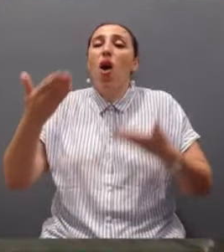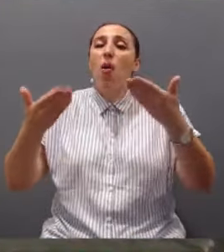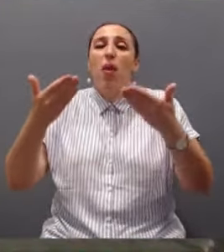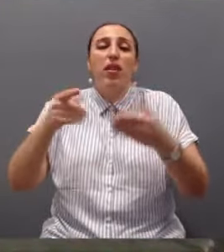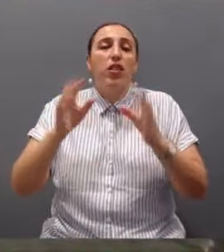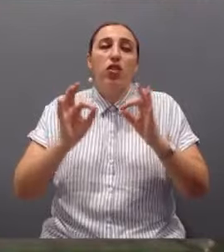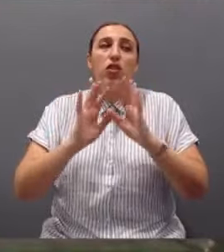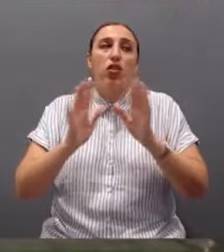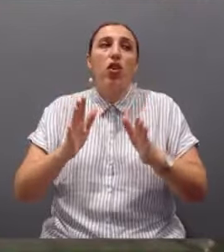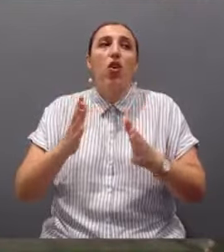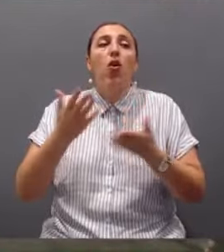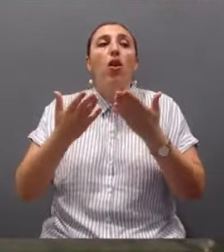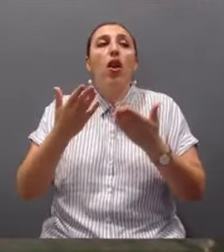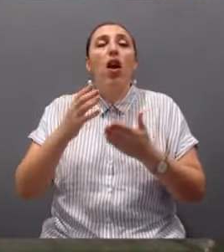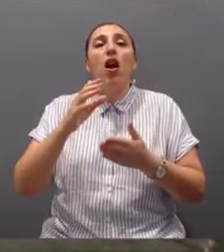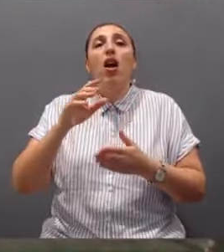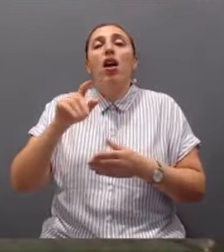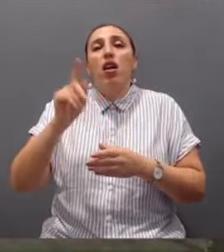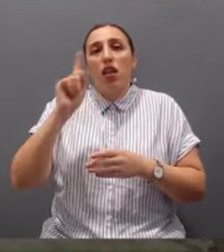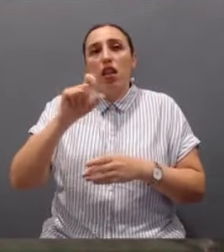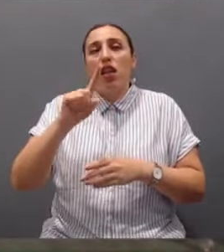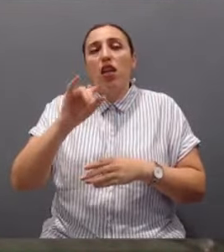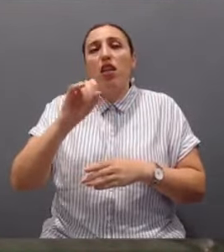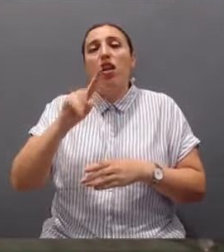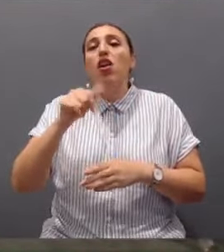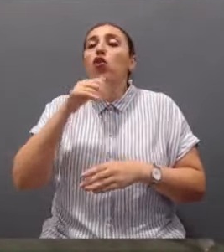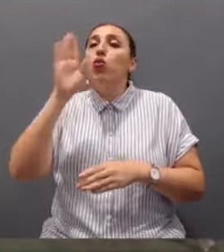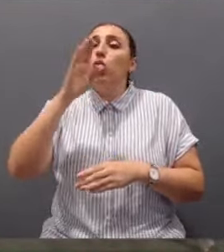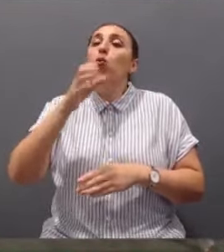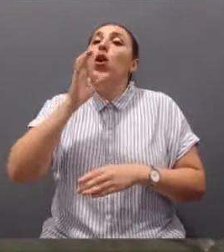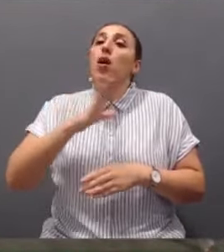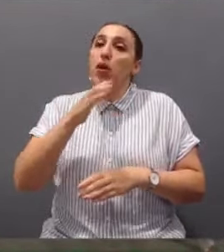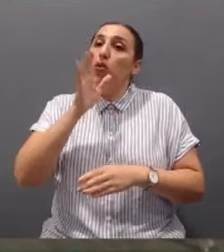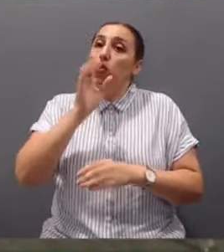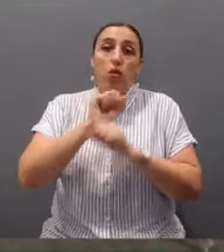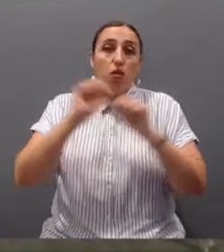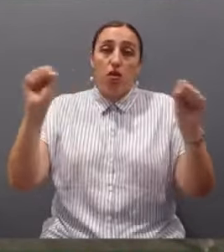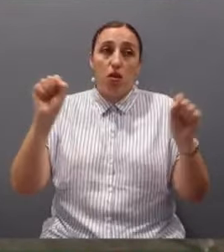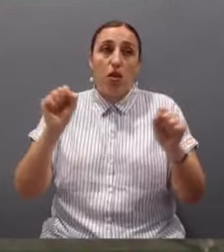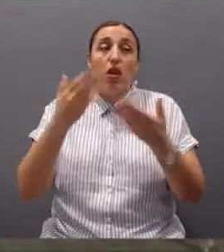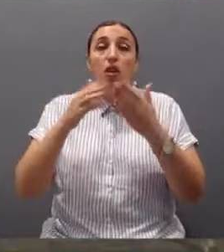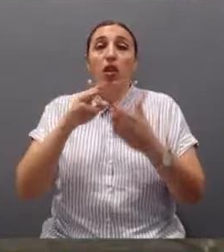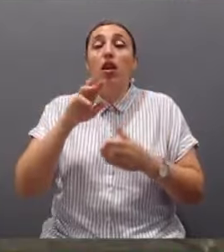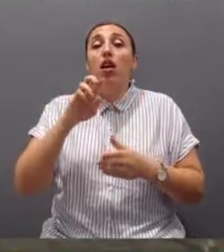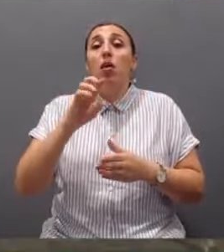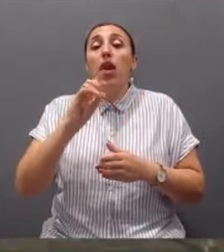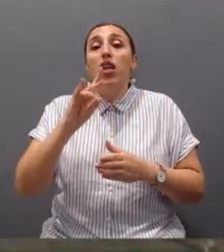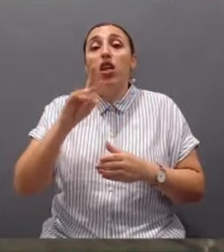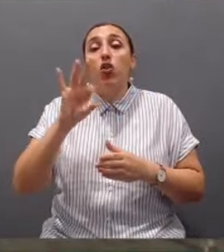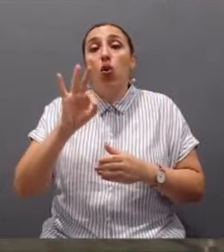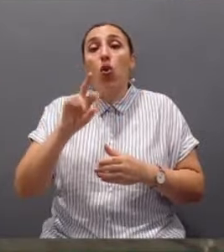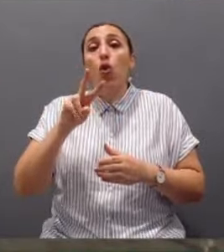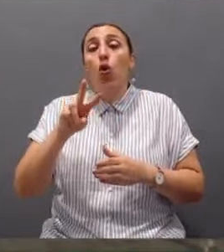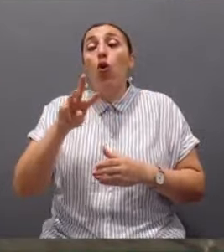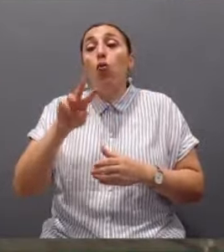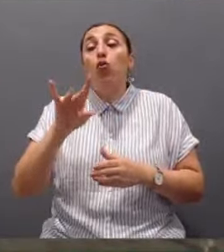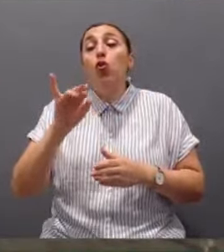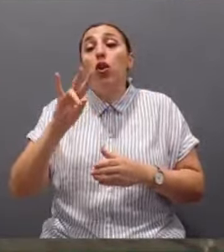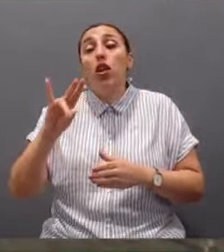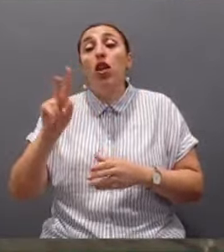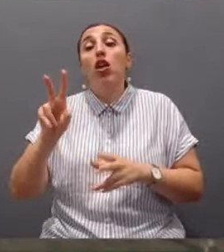է, ինչ որ համեմատել, ասել, դե գիտեք, Ադոլֆ Հիտլերն էլ է ջուր խմել, եկեք ջուր չխմենք։ Բայց եթե Բենիտո Մուսոլինին իր ժողովրդին